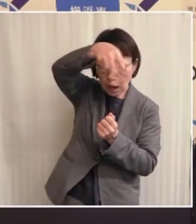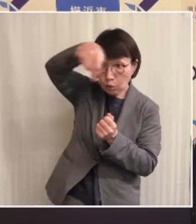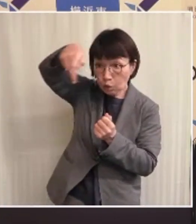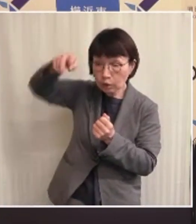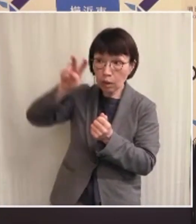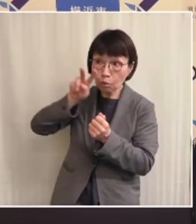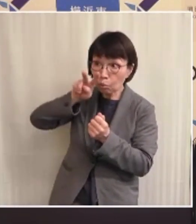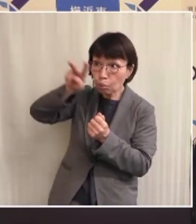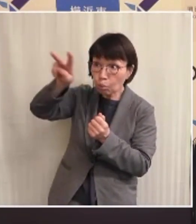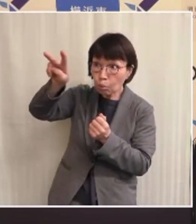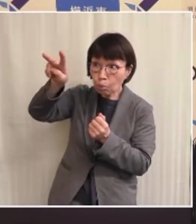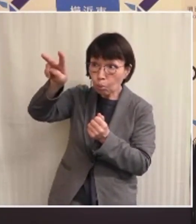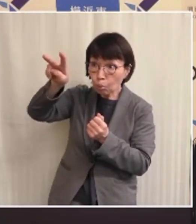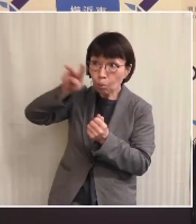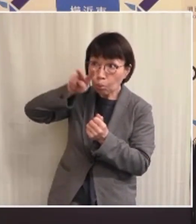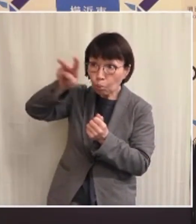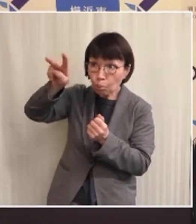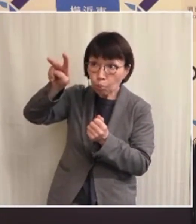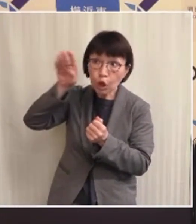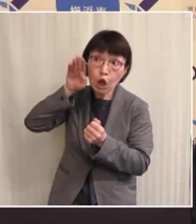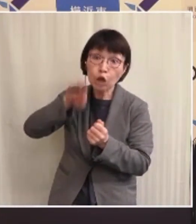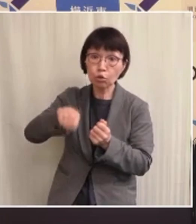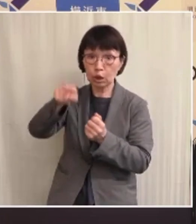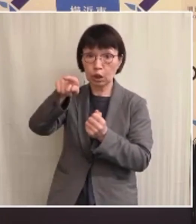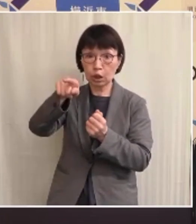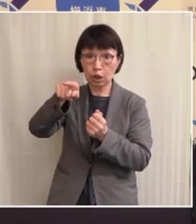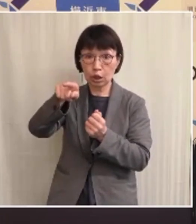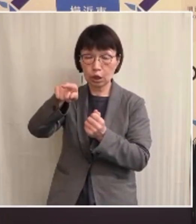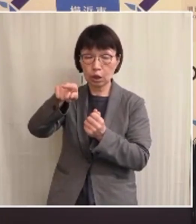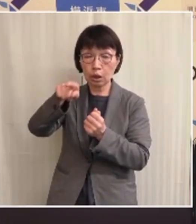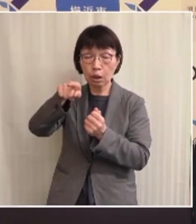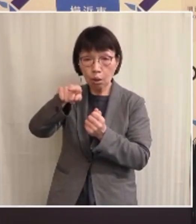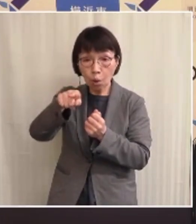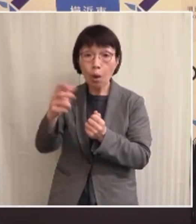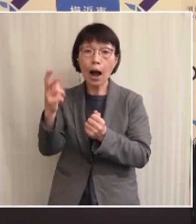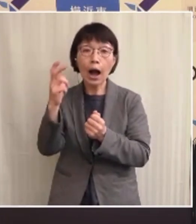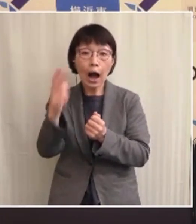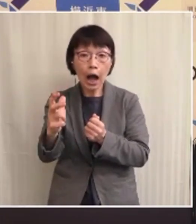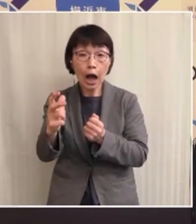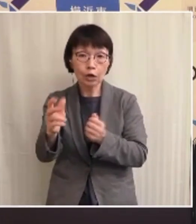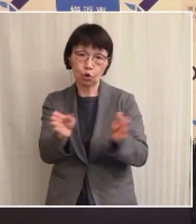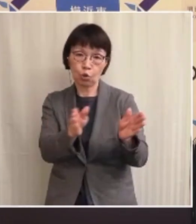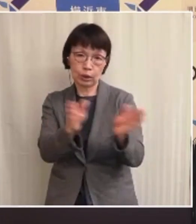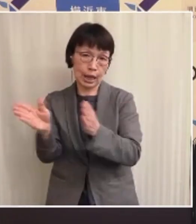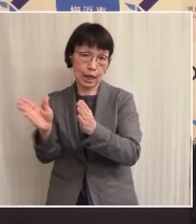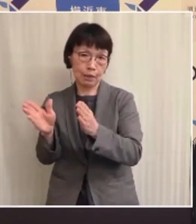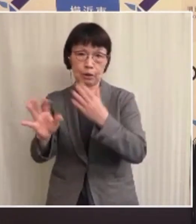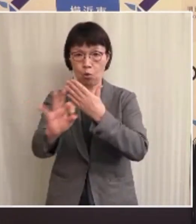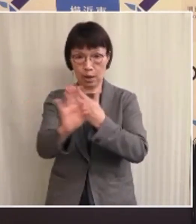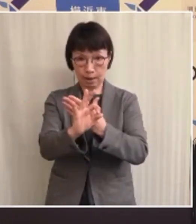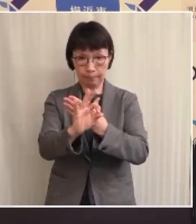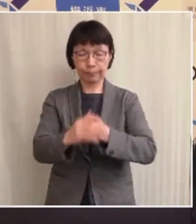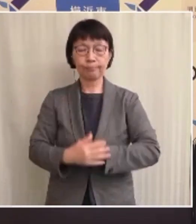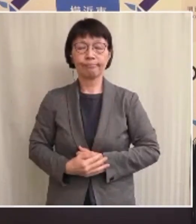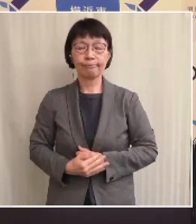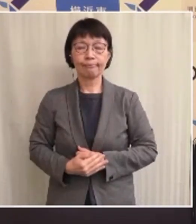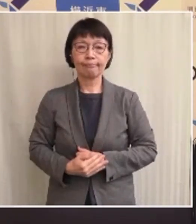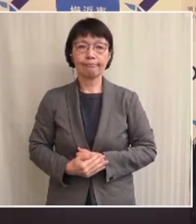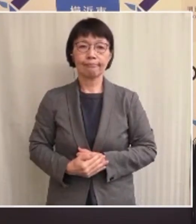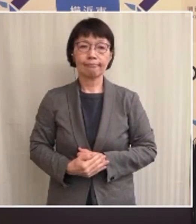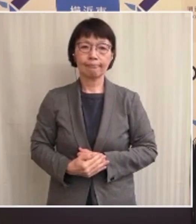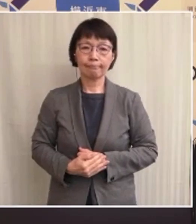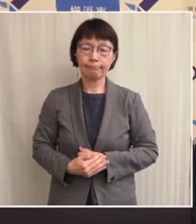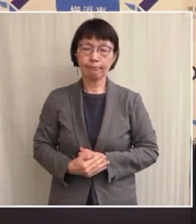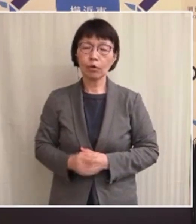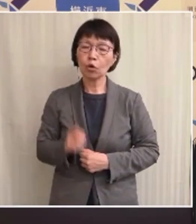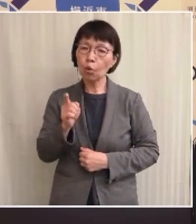るっていう効果があります。で、これはハード的な整備の一例であります。で、すみません、